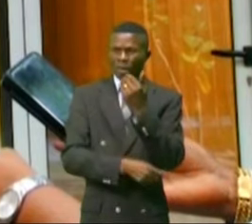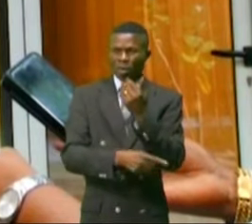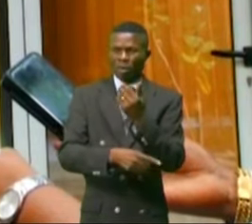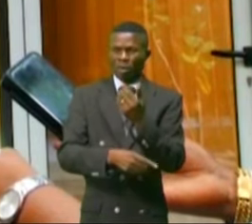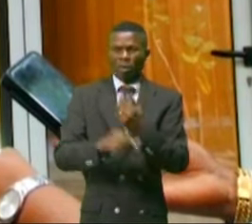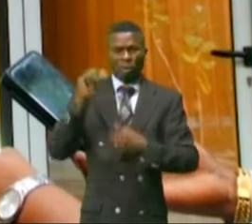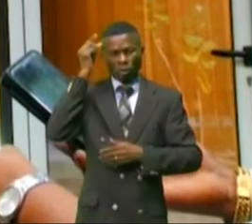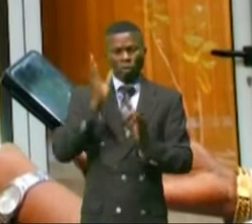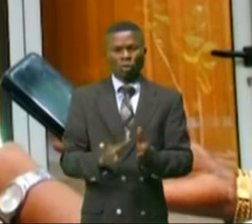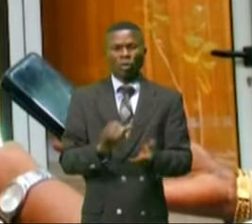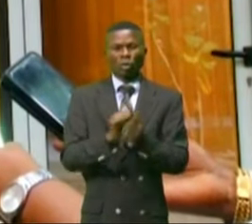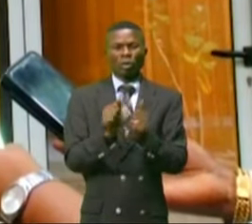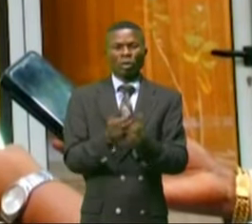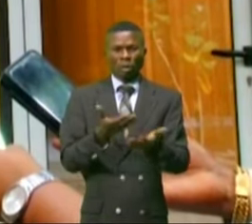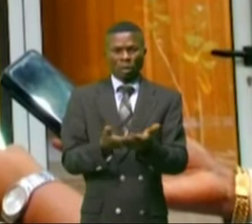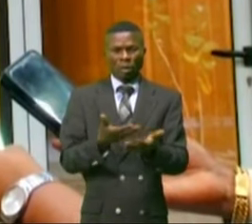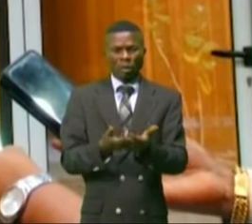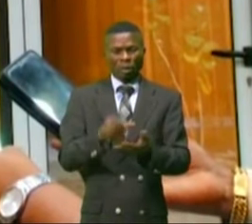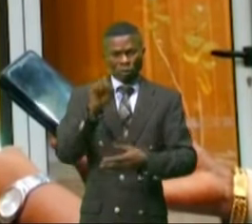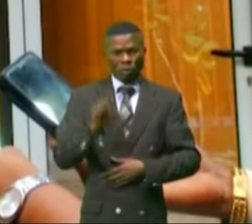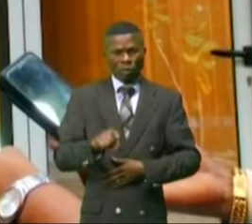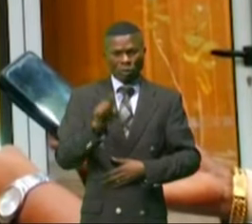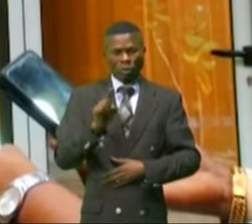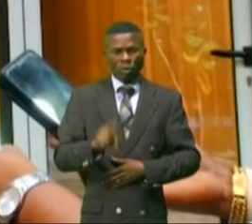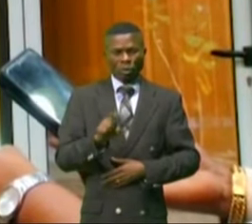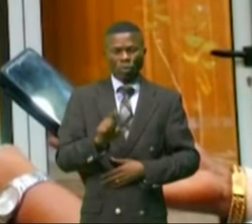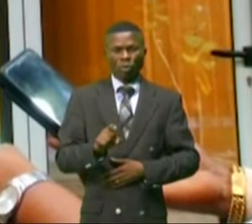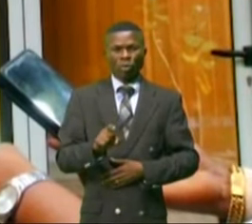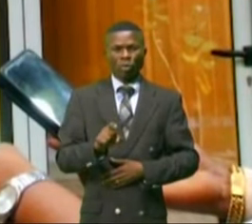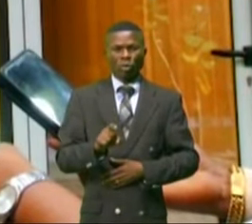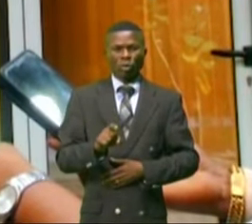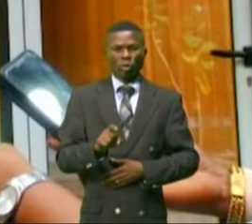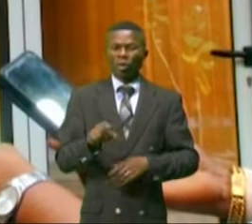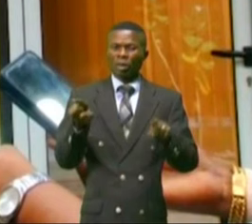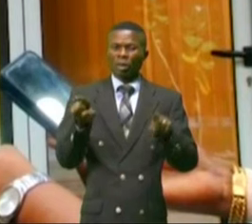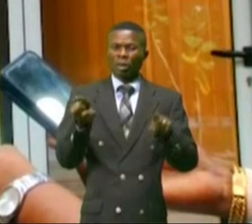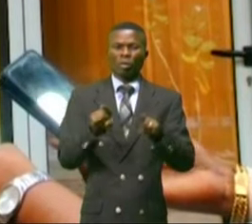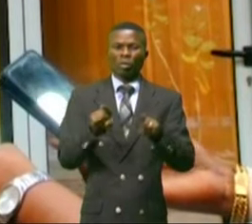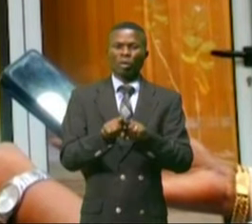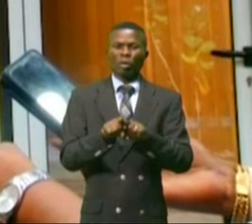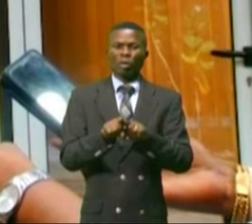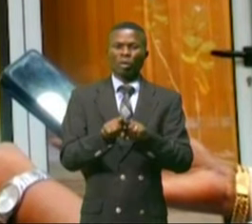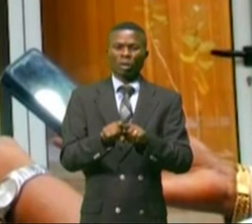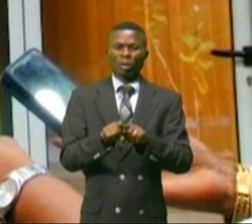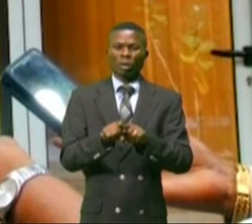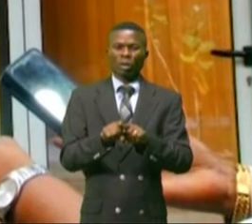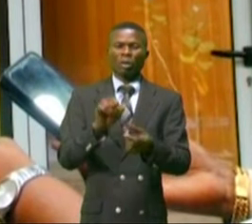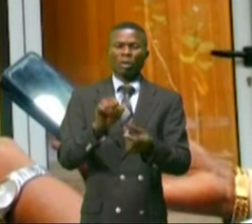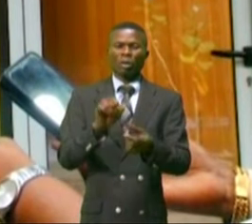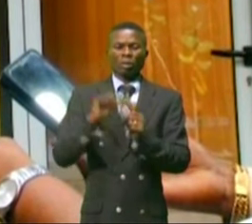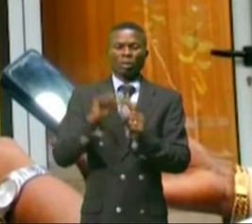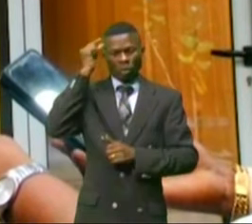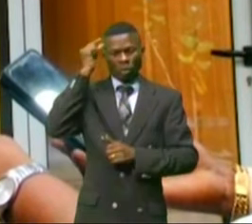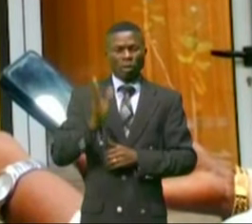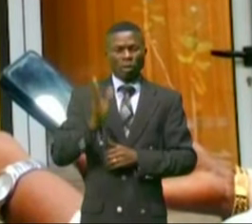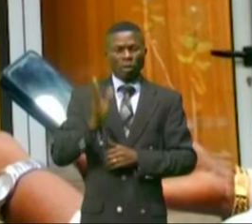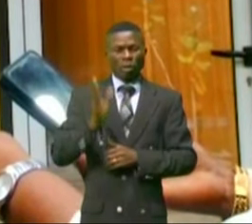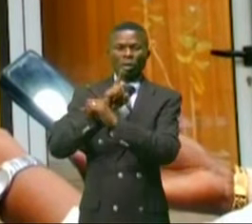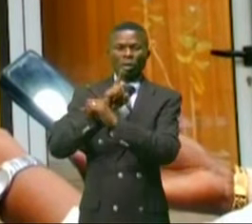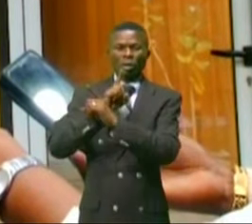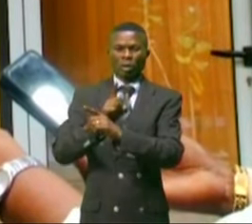de ces actes violents qui ne sont pas conformément avec les responsabilités du gouvernement pour protéger